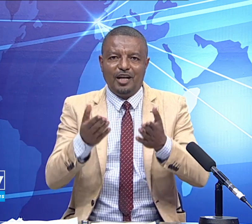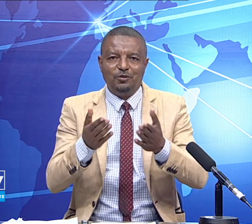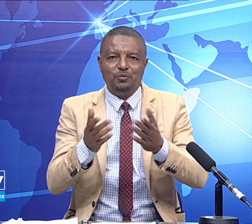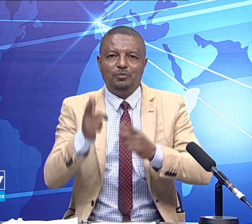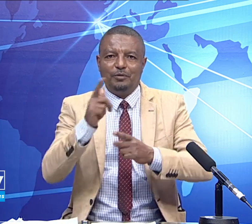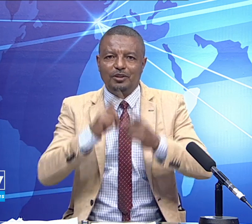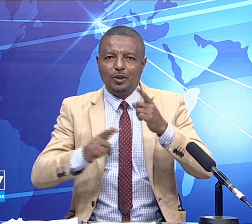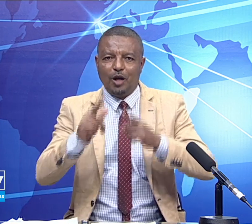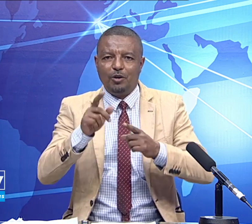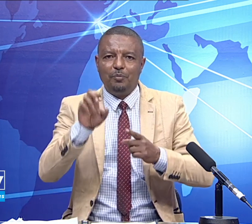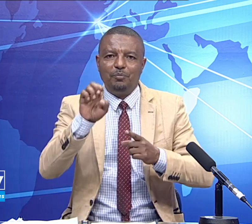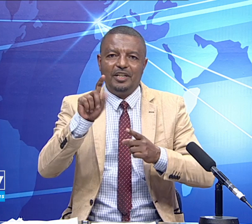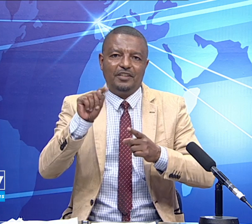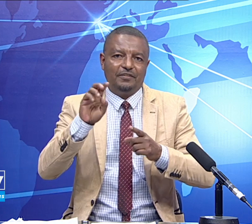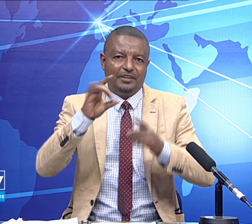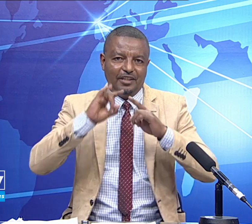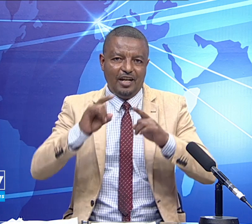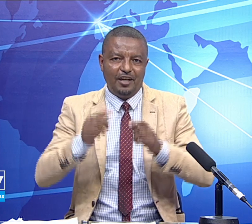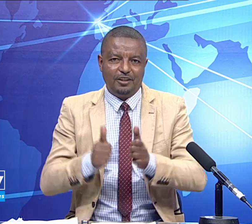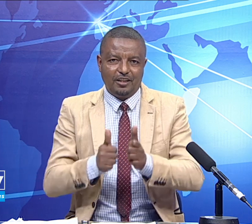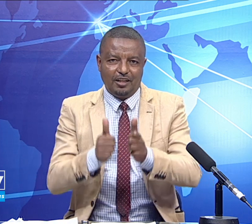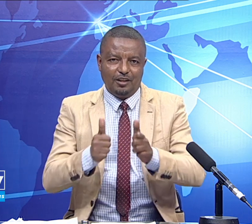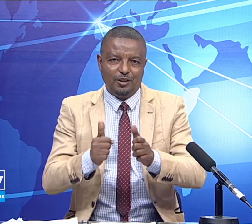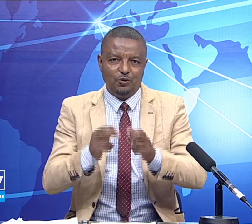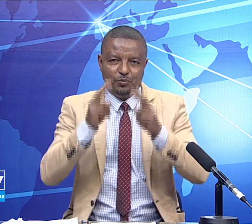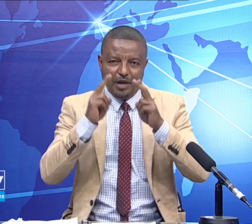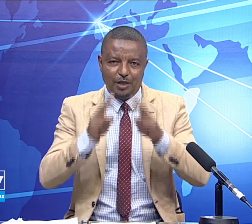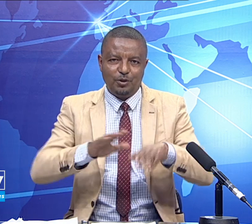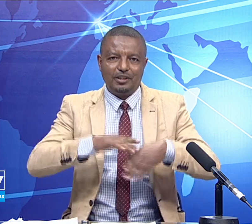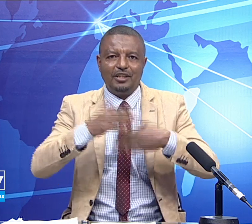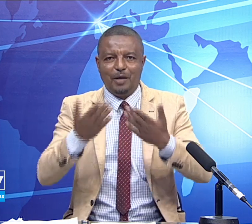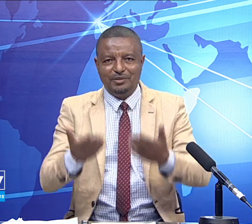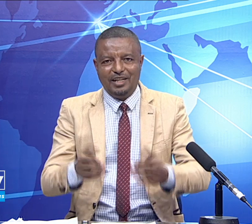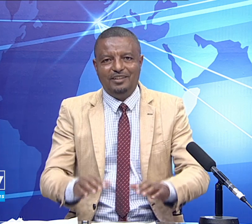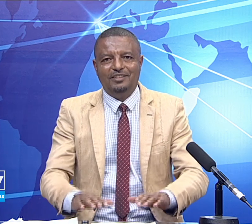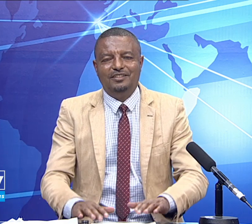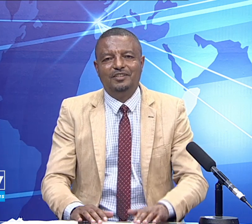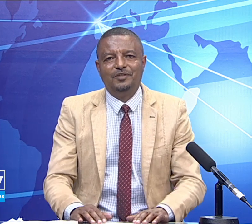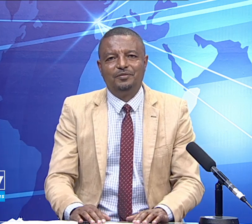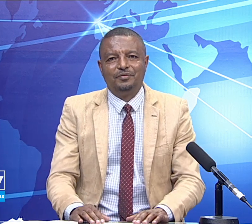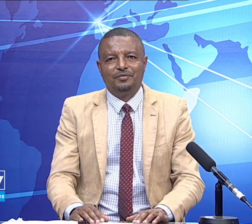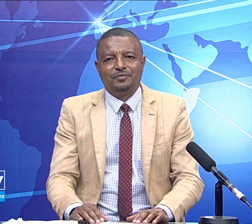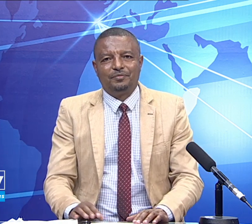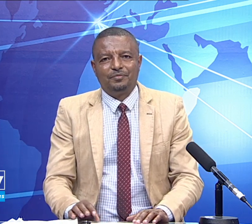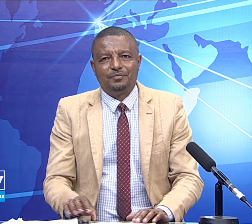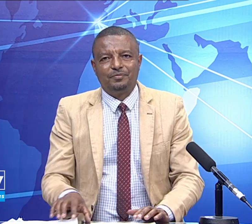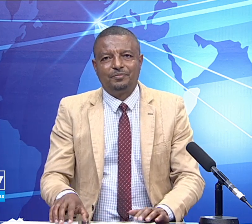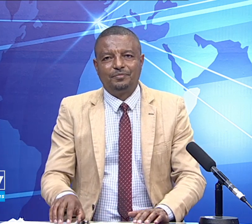ማብራሪያ ይሰጣሉ። በምልክት ቋንቋ በኢቲቪ ዜና እንድትከታተሉ በአክብሮት እንጋብዛለን።